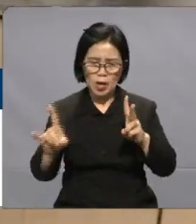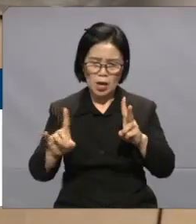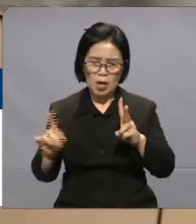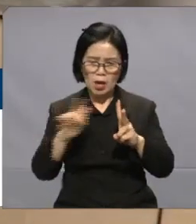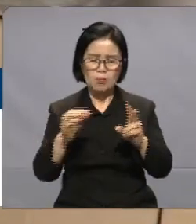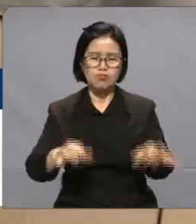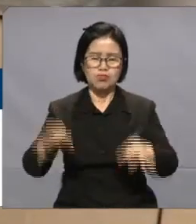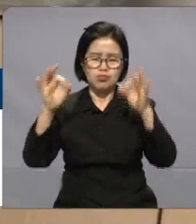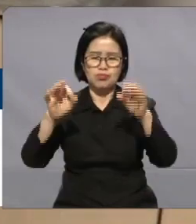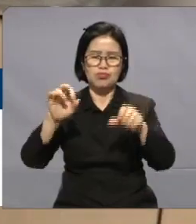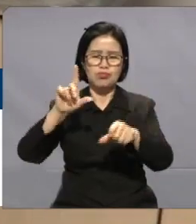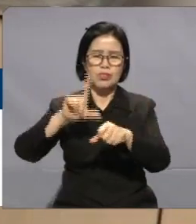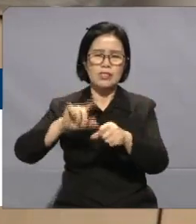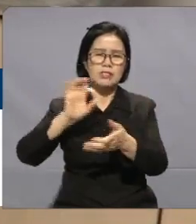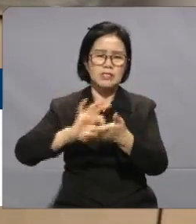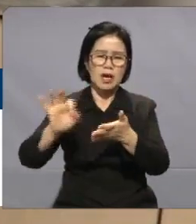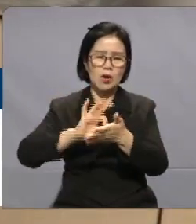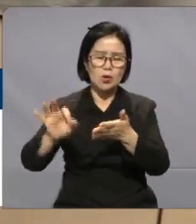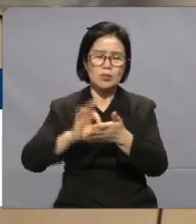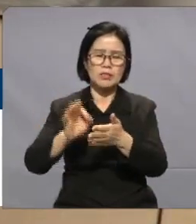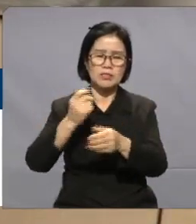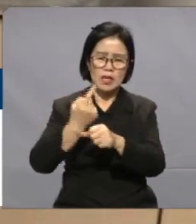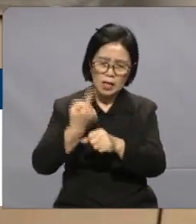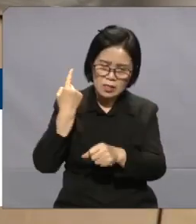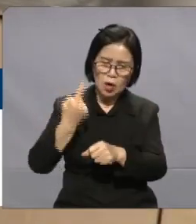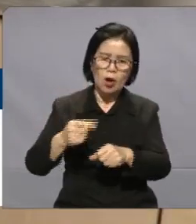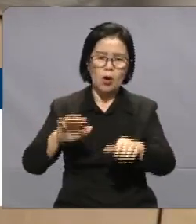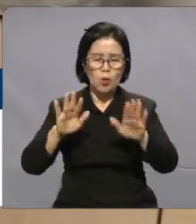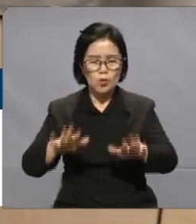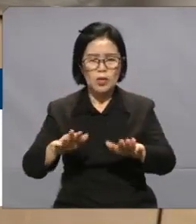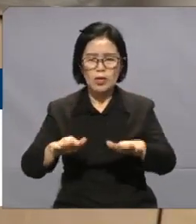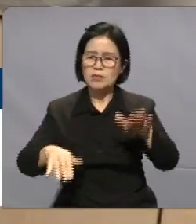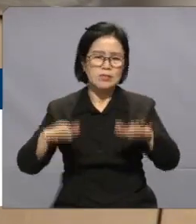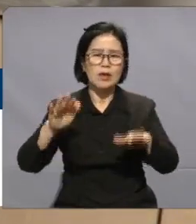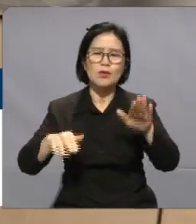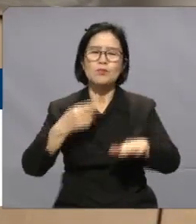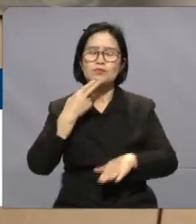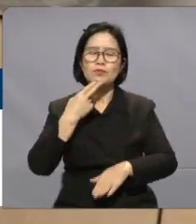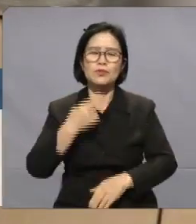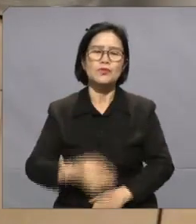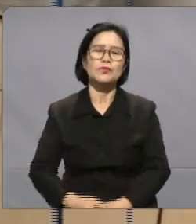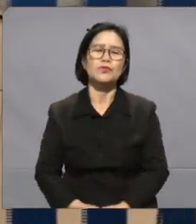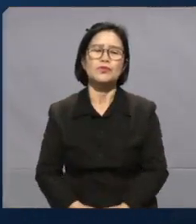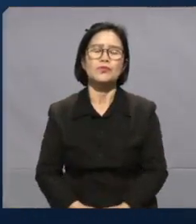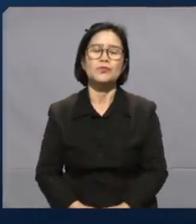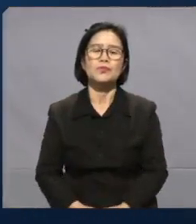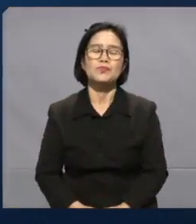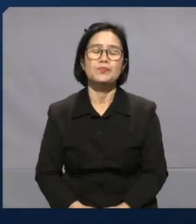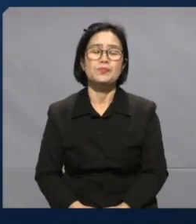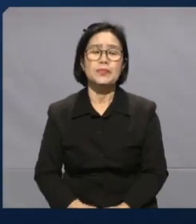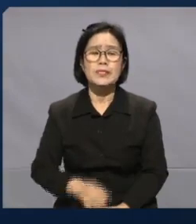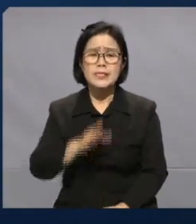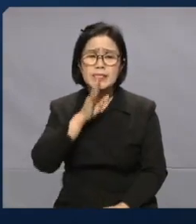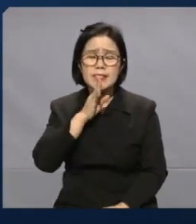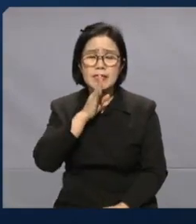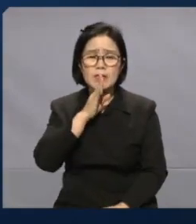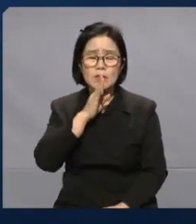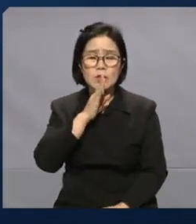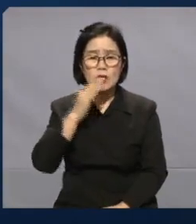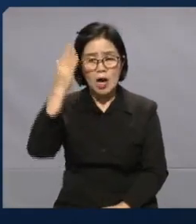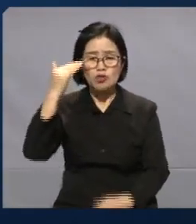가스 사용량은 작년이나 금년이나 별 차이가 없습니다 실제로